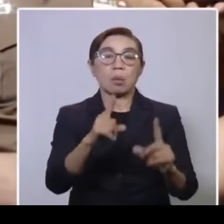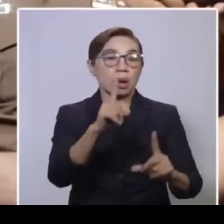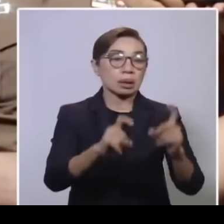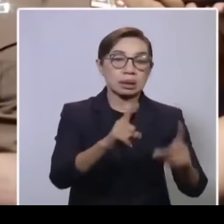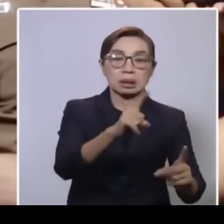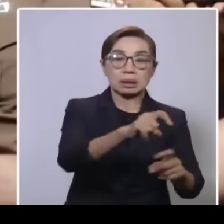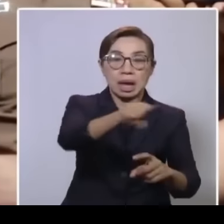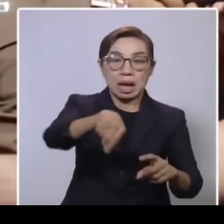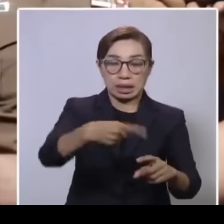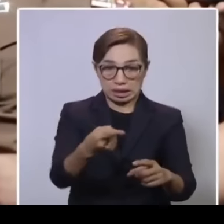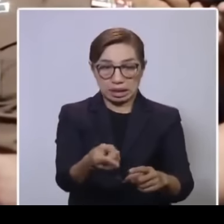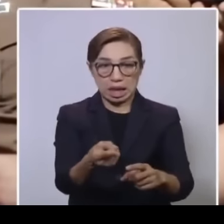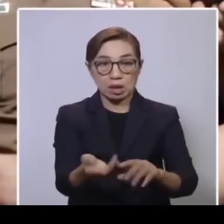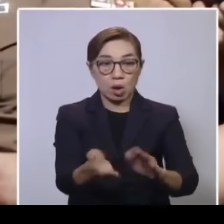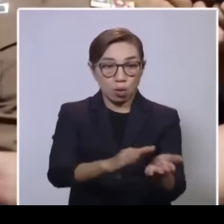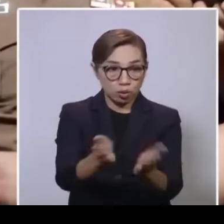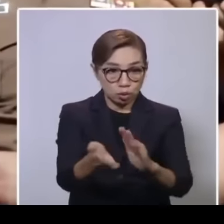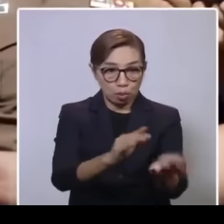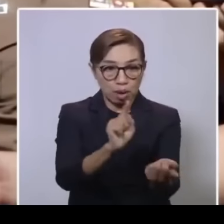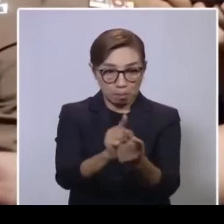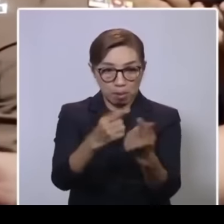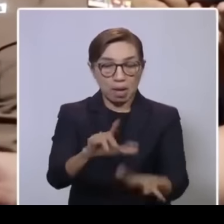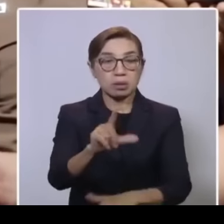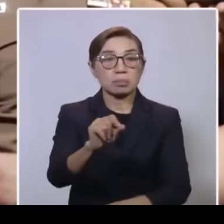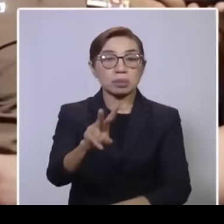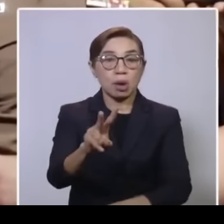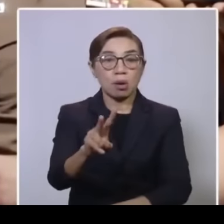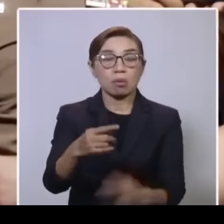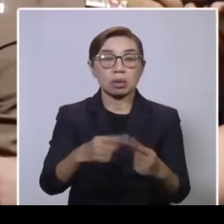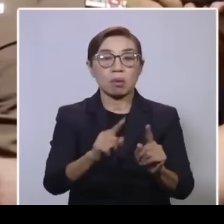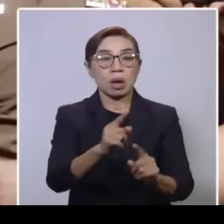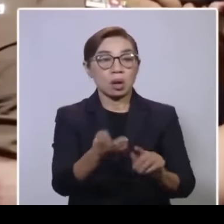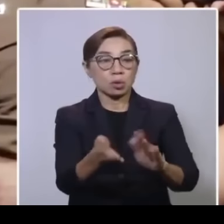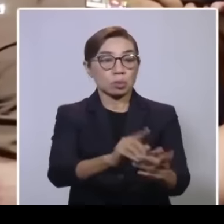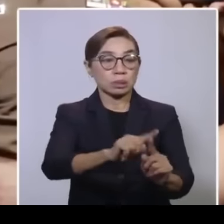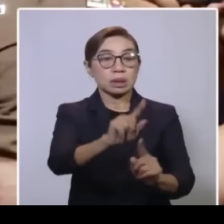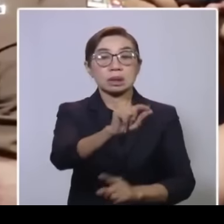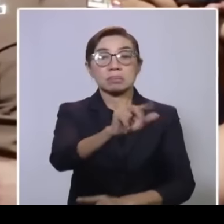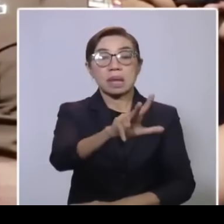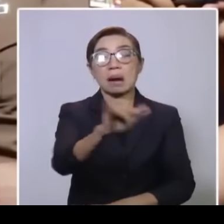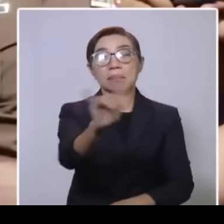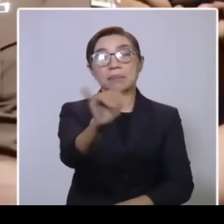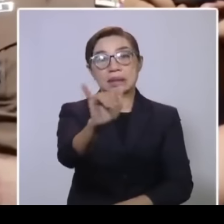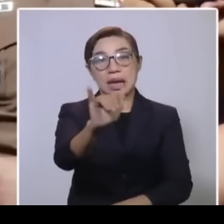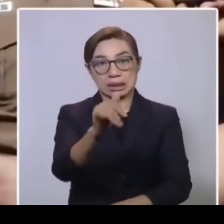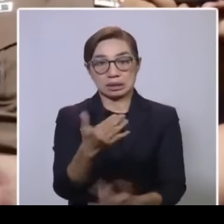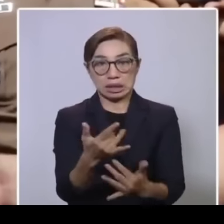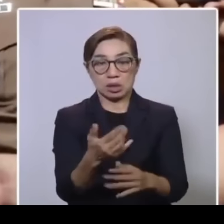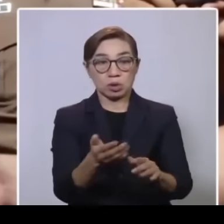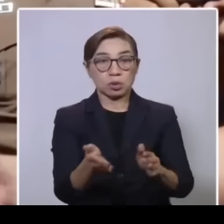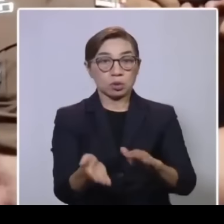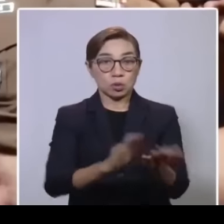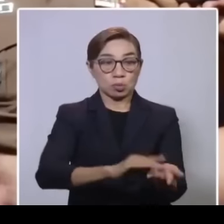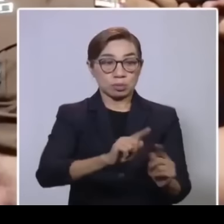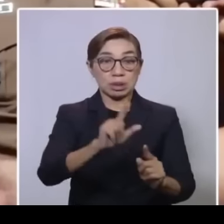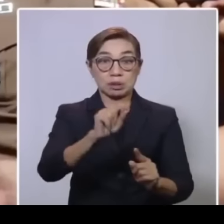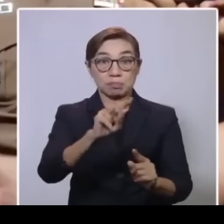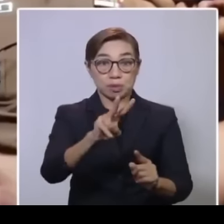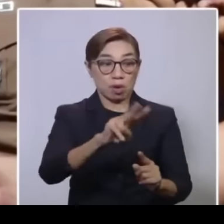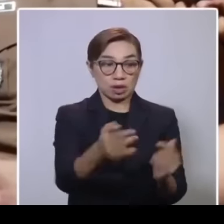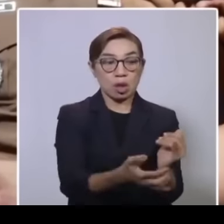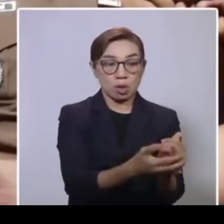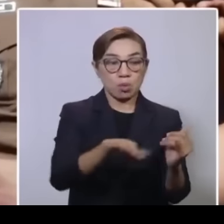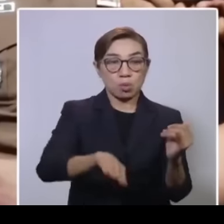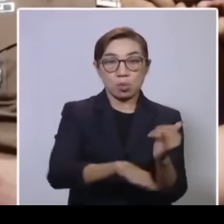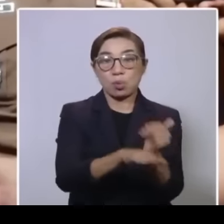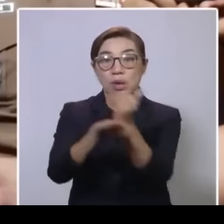นแต่ตอนนี้ศพ23เรายังไม่เจอนะครับเราเจอศพที่22อยู่ในน้ําเดี๋ยวกําลังจะเก็บกู้เก็บศพขึ้นไปแล้วทยอยไป